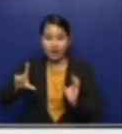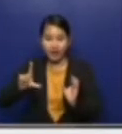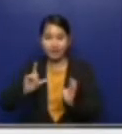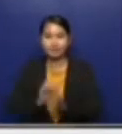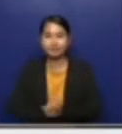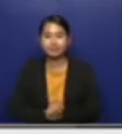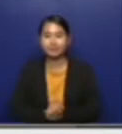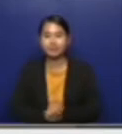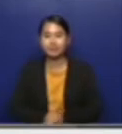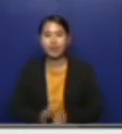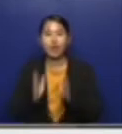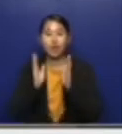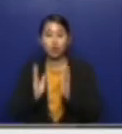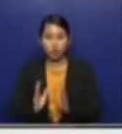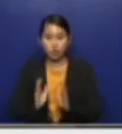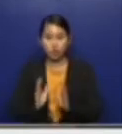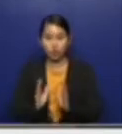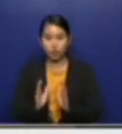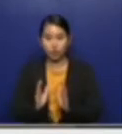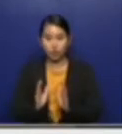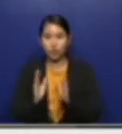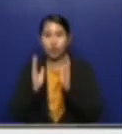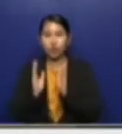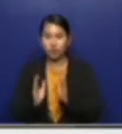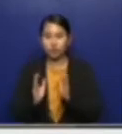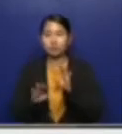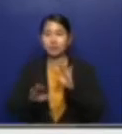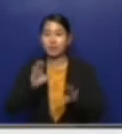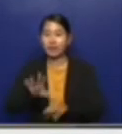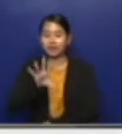มีกลุ่มคนอยู่เกือบ70 ล้าน